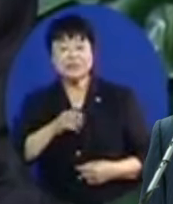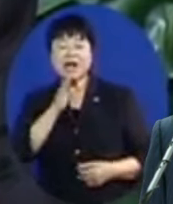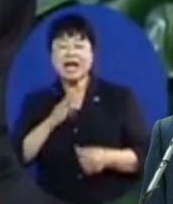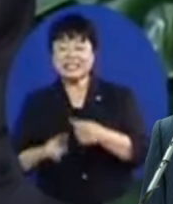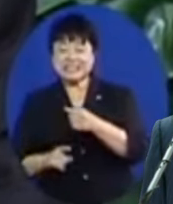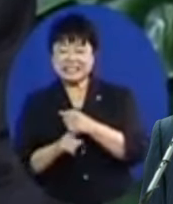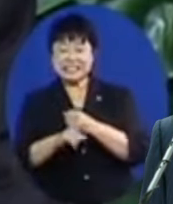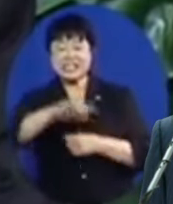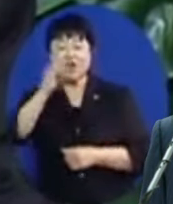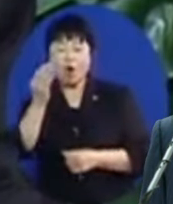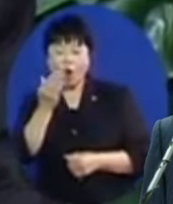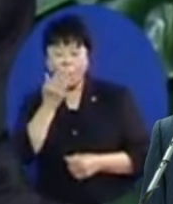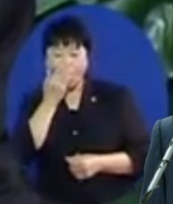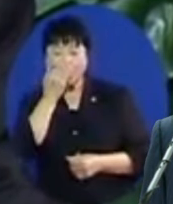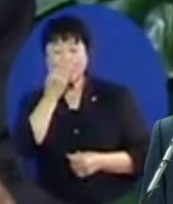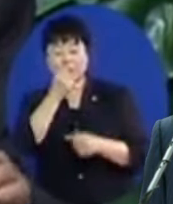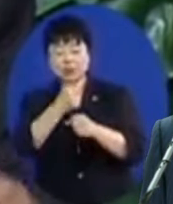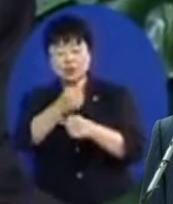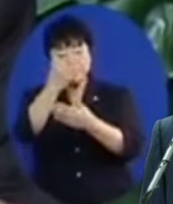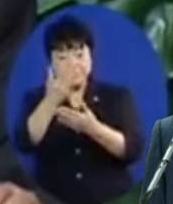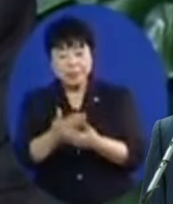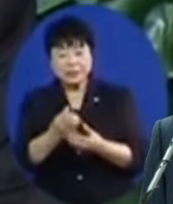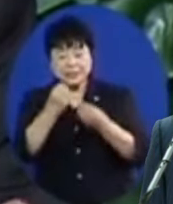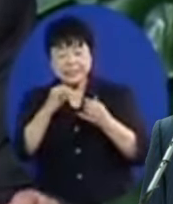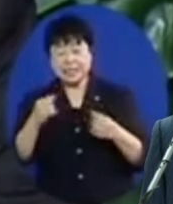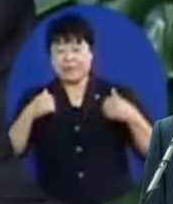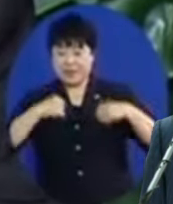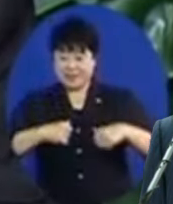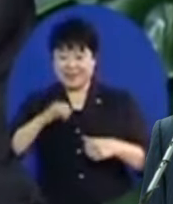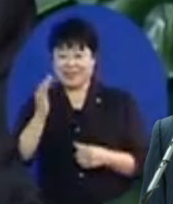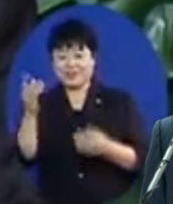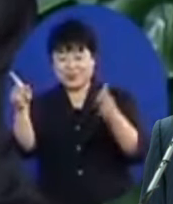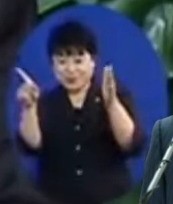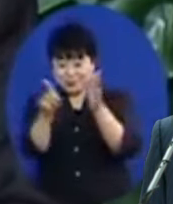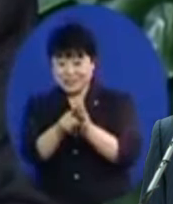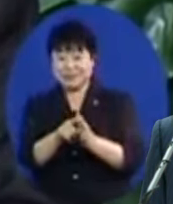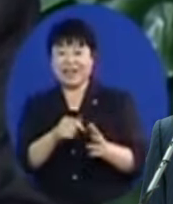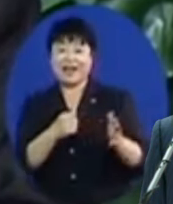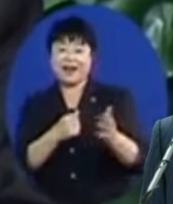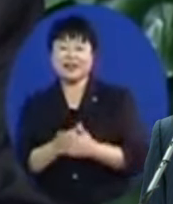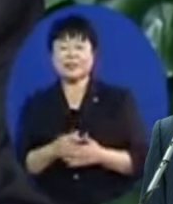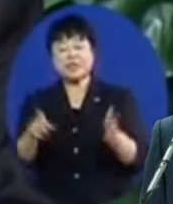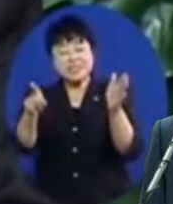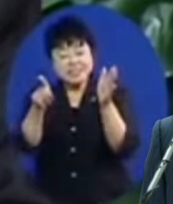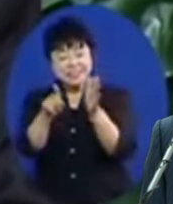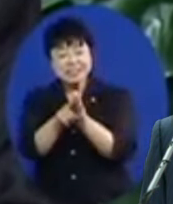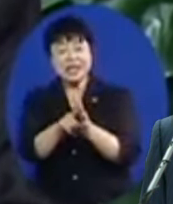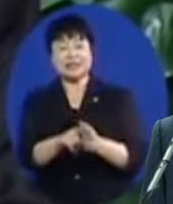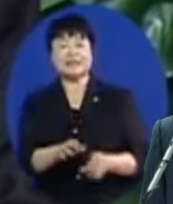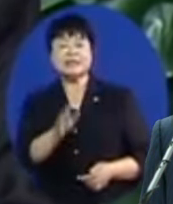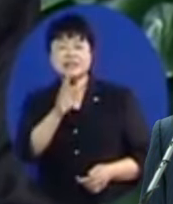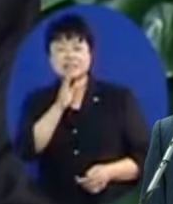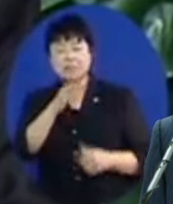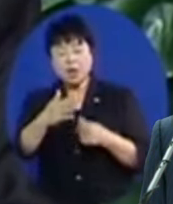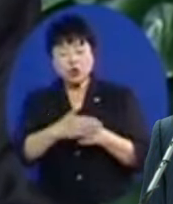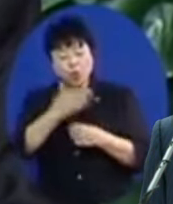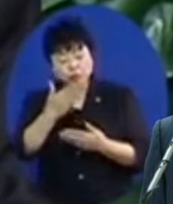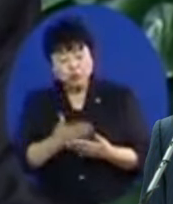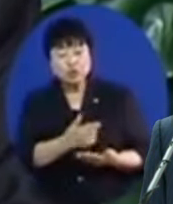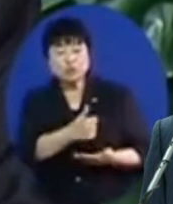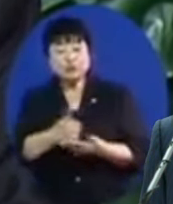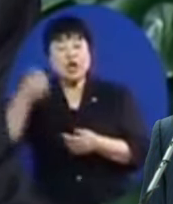진리의 거룩함으로 지음을 받은 새사람을 입을 수가 있습니다. 그러면 우리 신앙에 절대적인 도움을 주시는